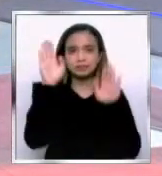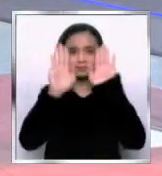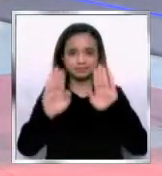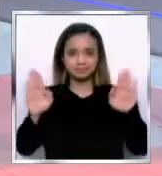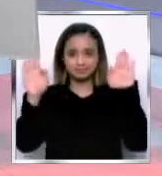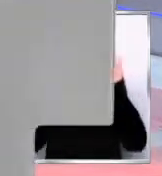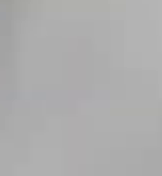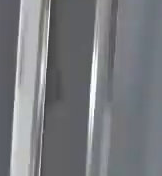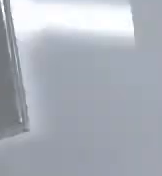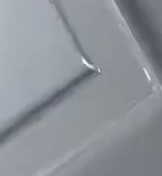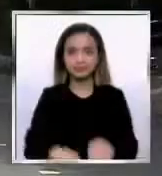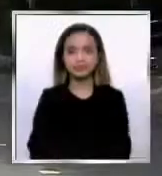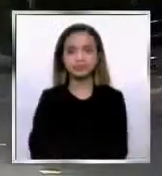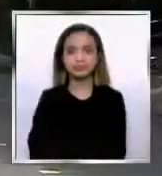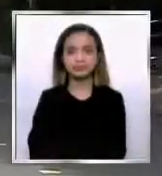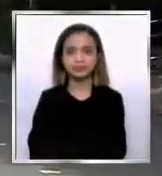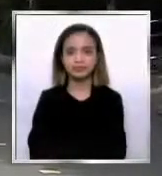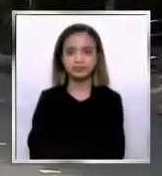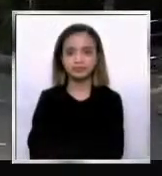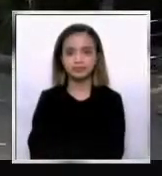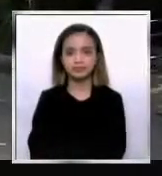Aquino.